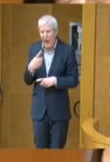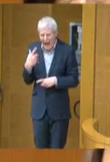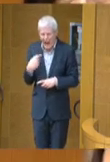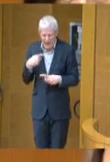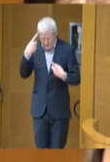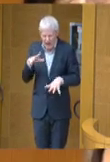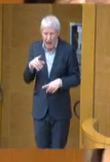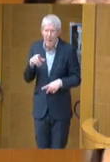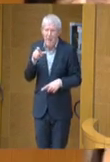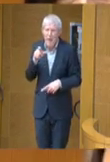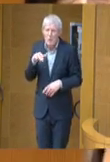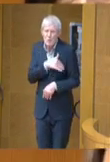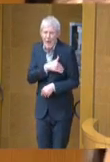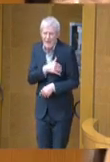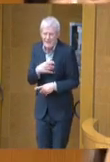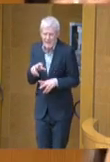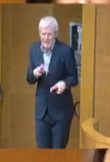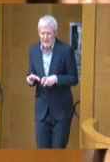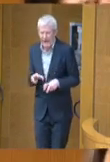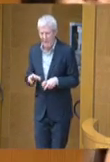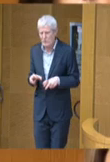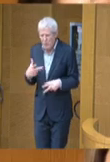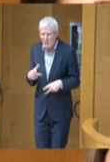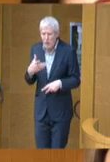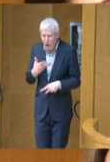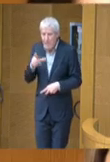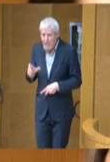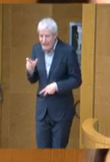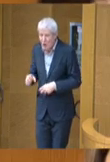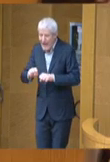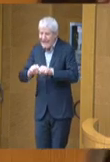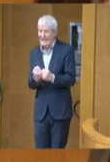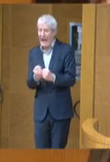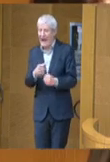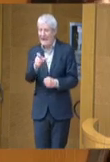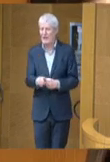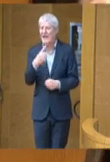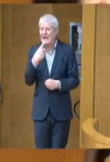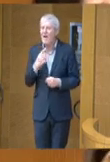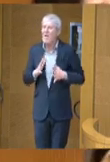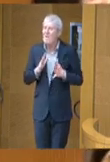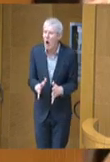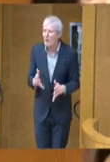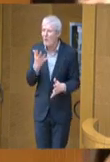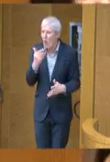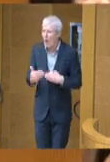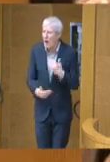e ribelli così, perché se queste sono le persone che danneggiano quelle volonterose, perché c'è gente che lavora nelle scuole,